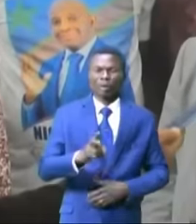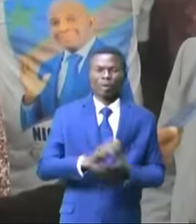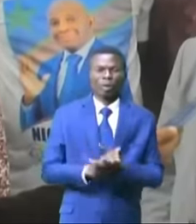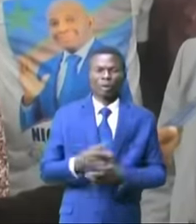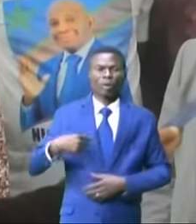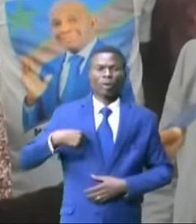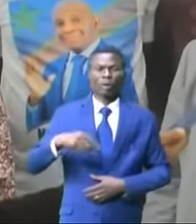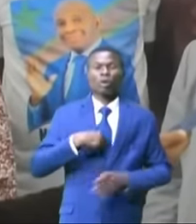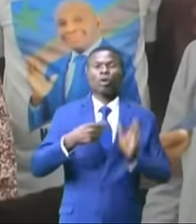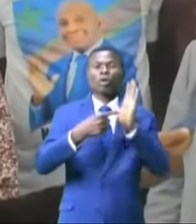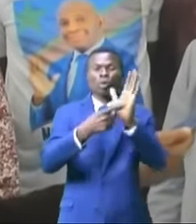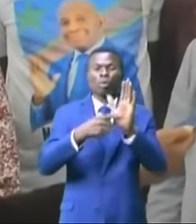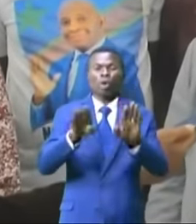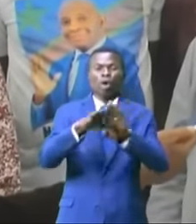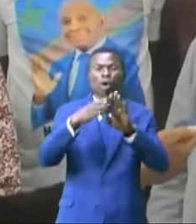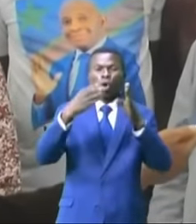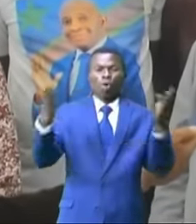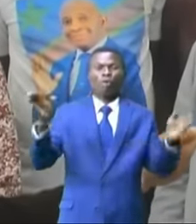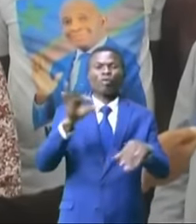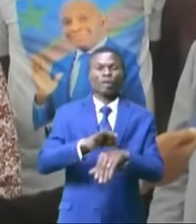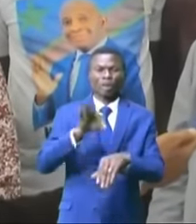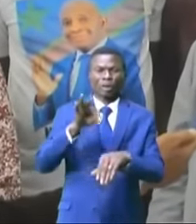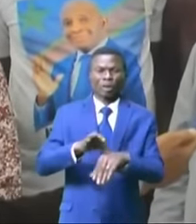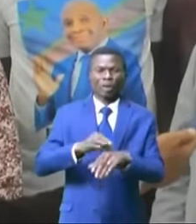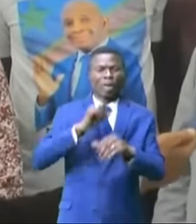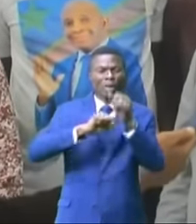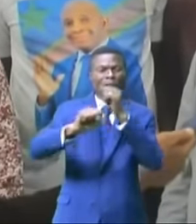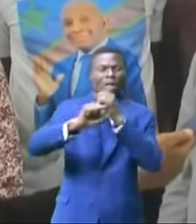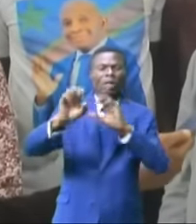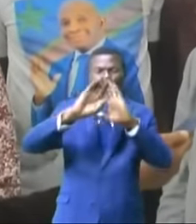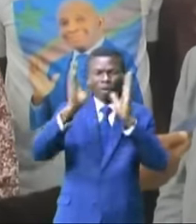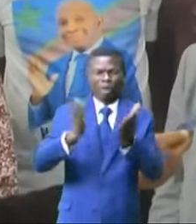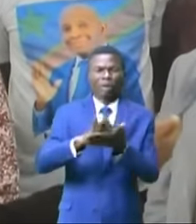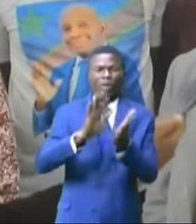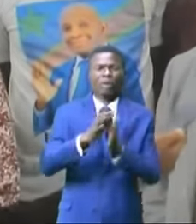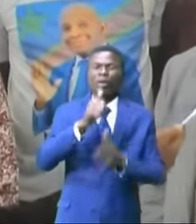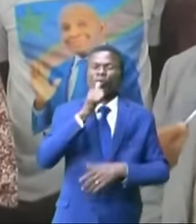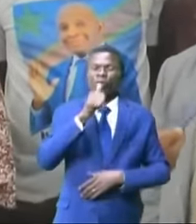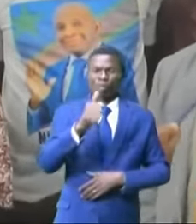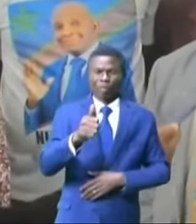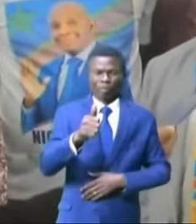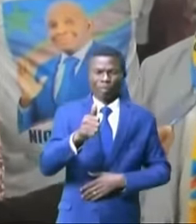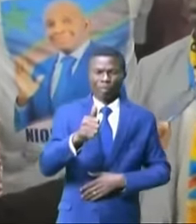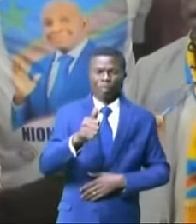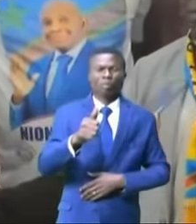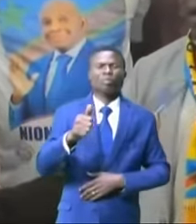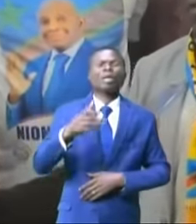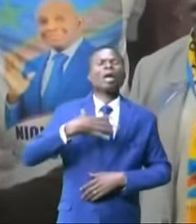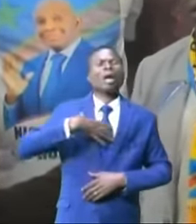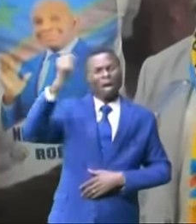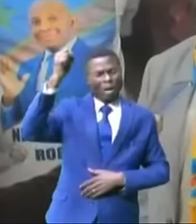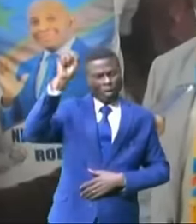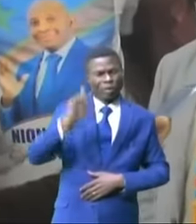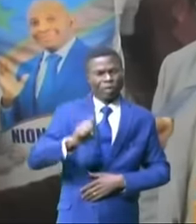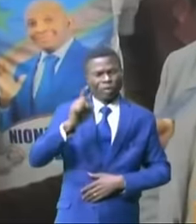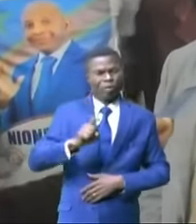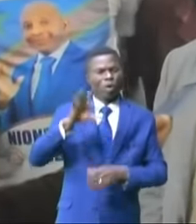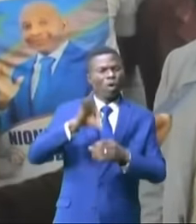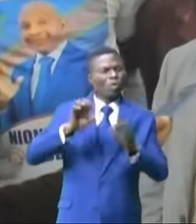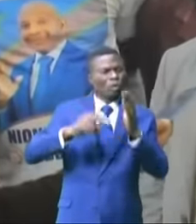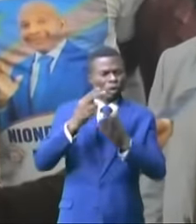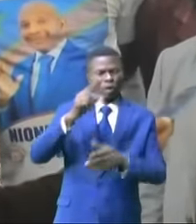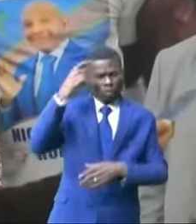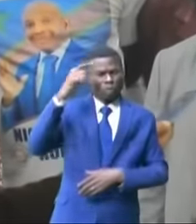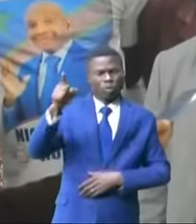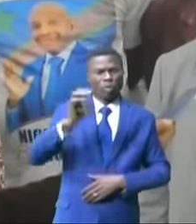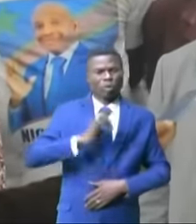c'est relaxé, c'est banzela, comme ça, campagne à Union, c'est à la Kitoko. A quoi craser, donc on a un mandat, on a eu.